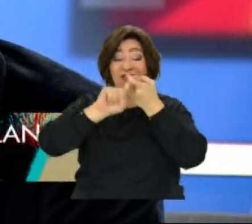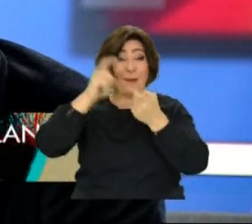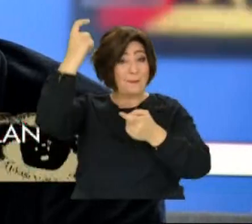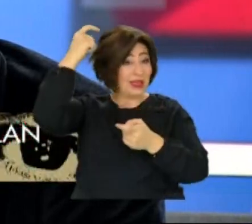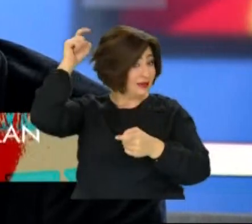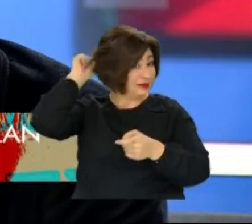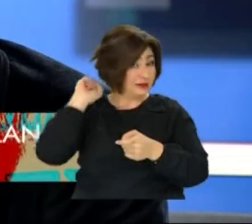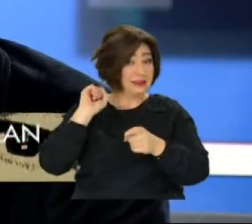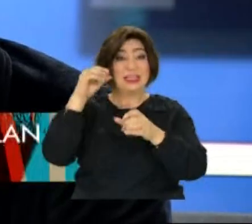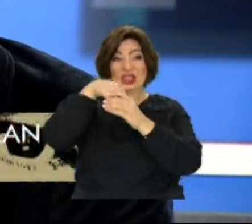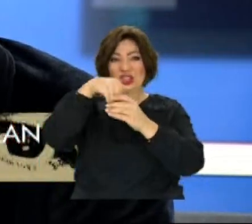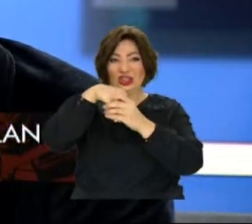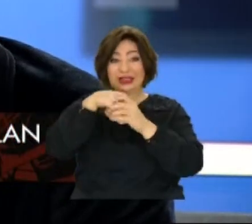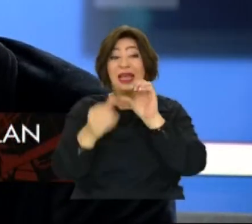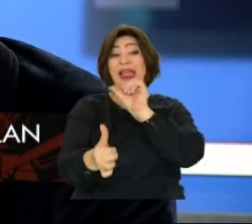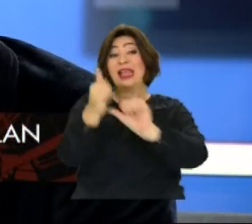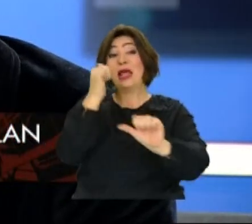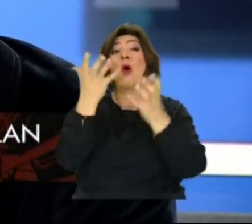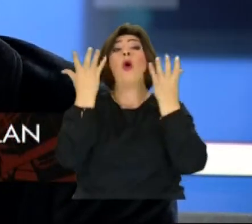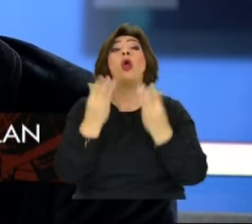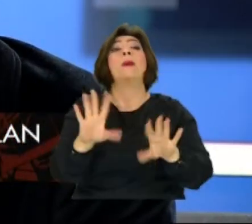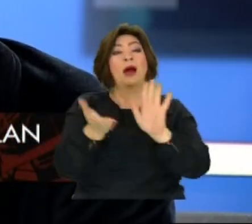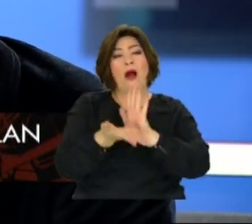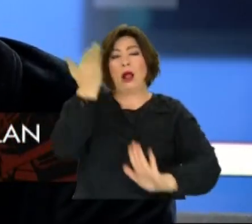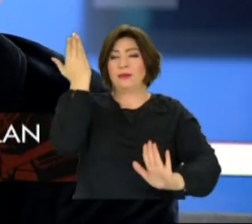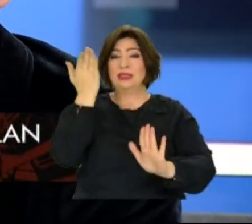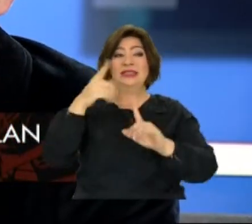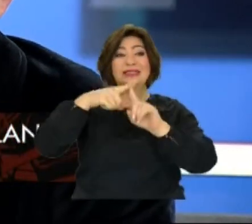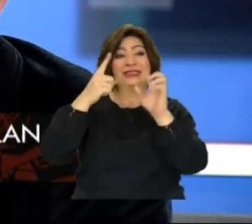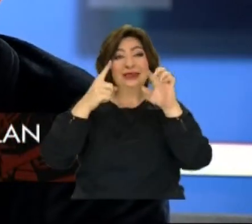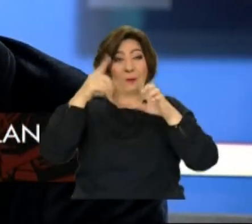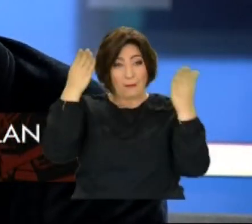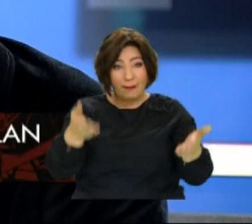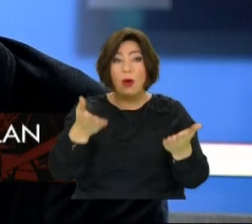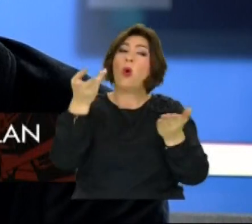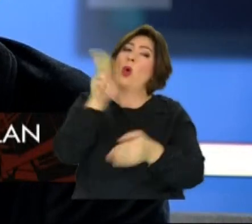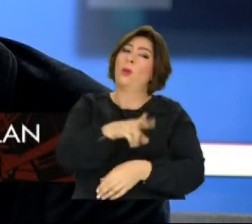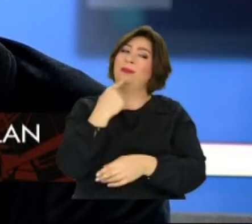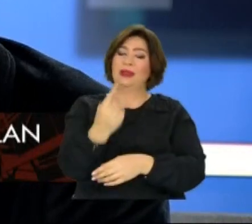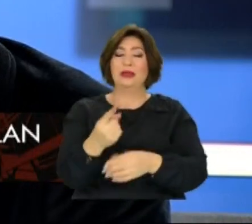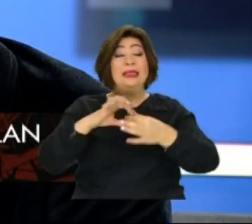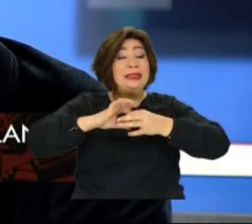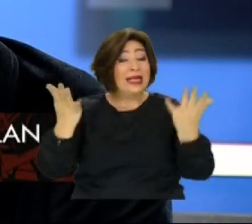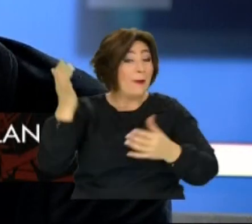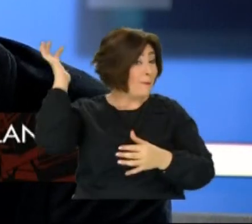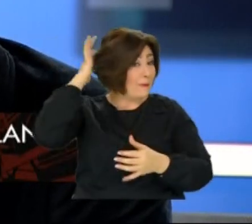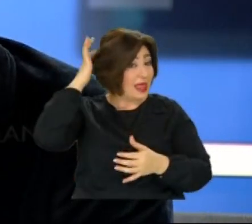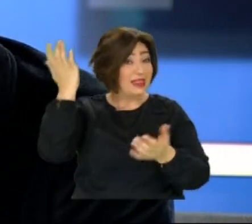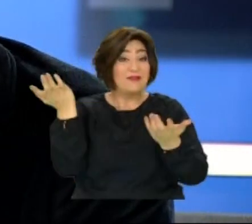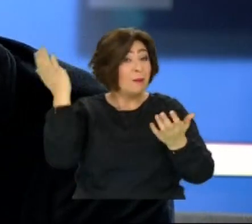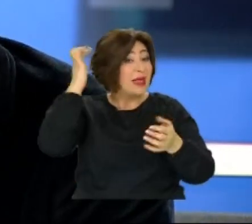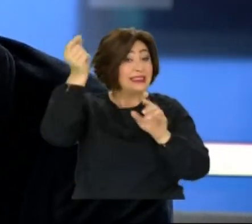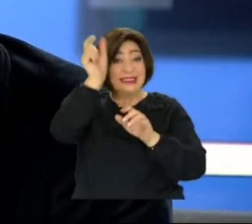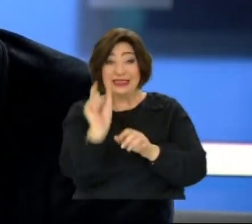sapının fonksiyonlarının geri dönüşümsüz olarak ortadan kalkması tıbben ölüm olarak kabul ediliyor. Niye özellikle beyin ve beyin sapı